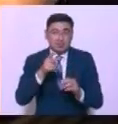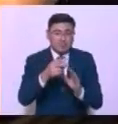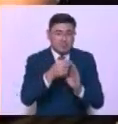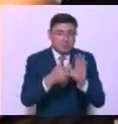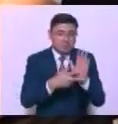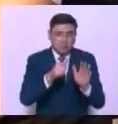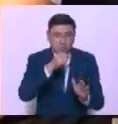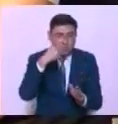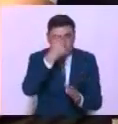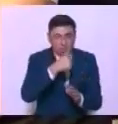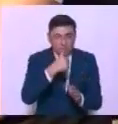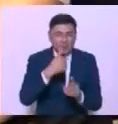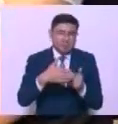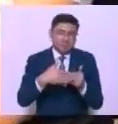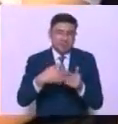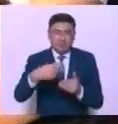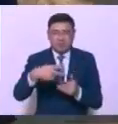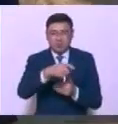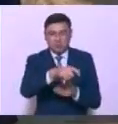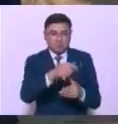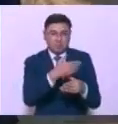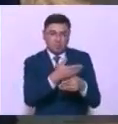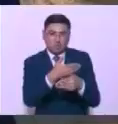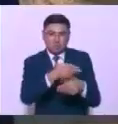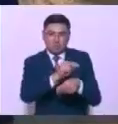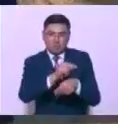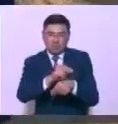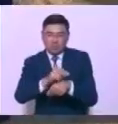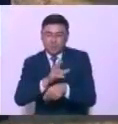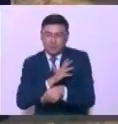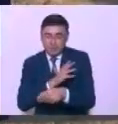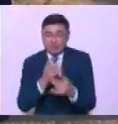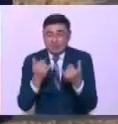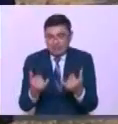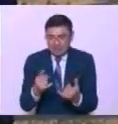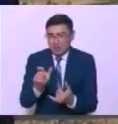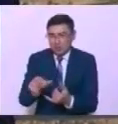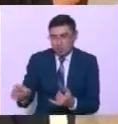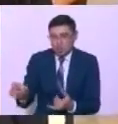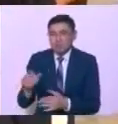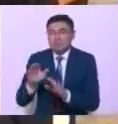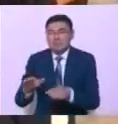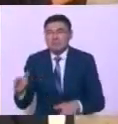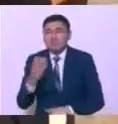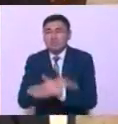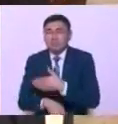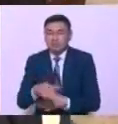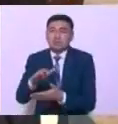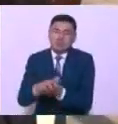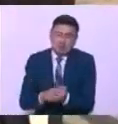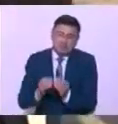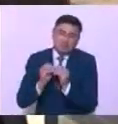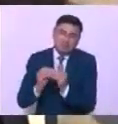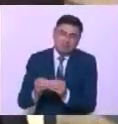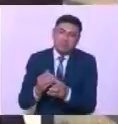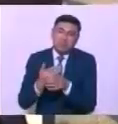года он подготовил около 20 Паралимпийских спортсменов и также он помогает многим детям с ограниченными возможностями проводя иппотерапии